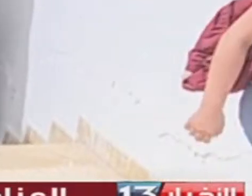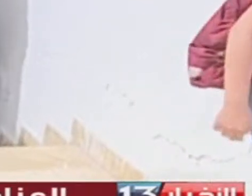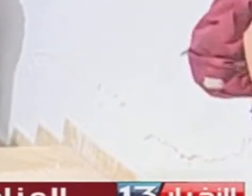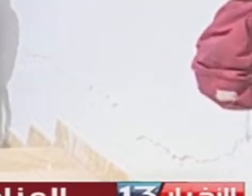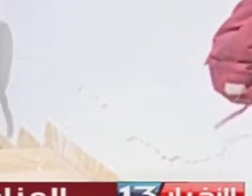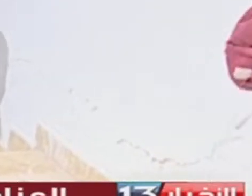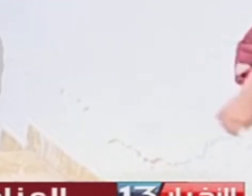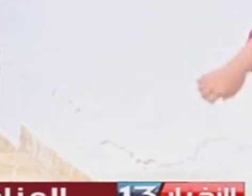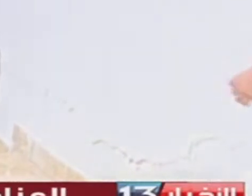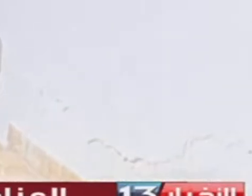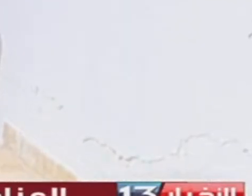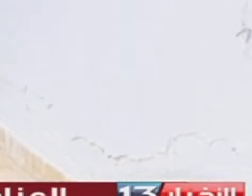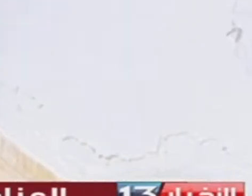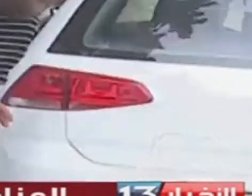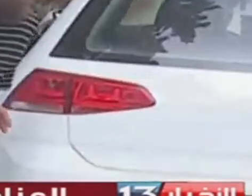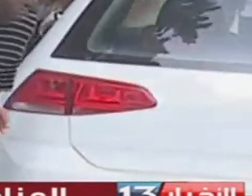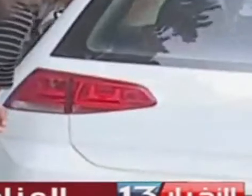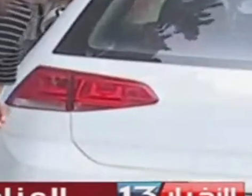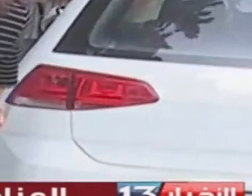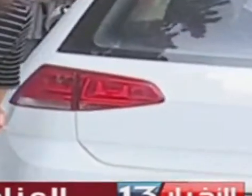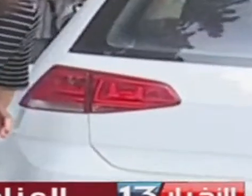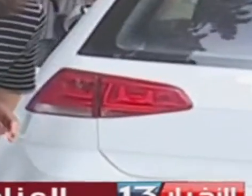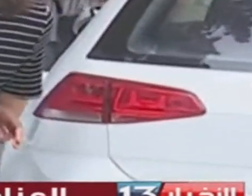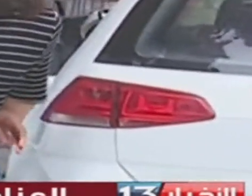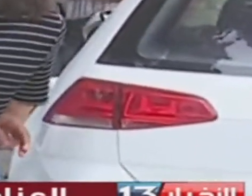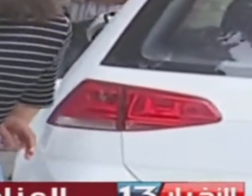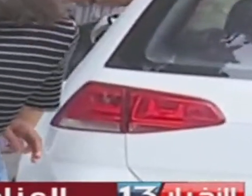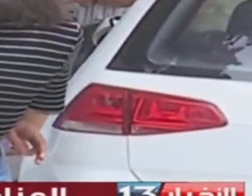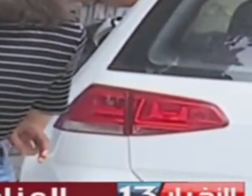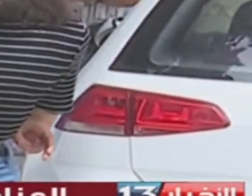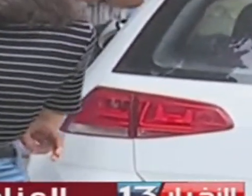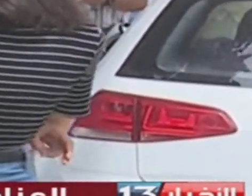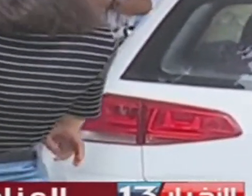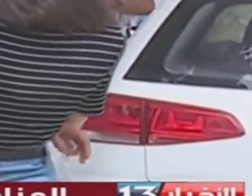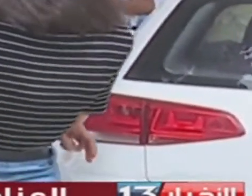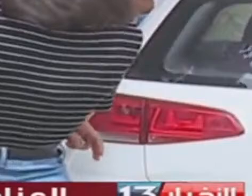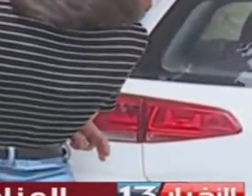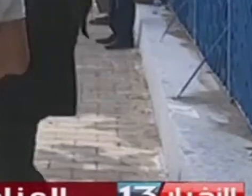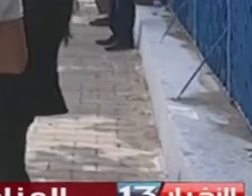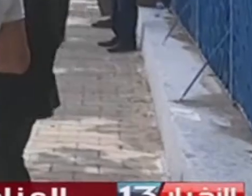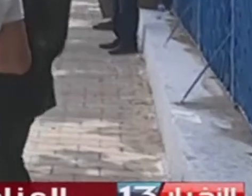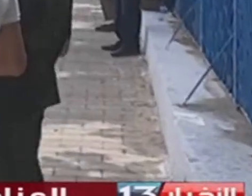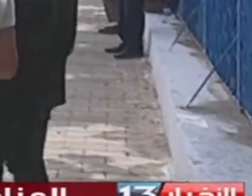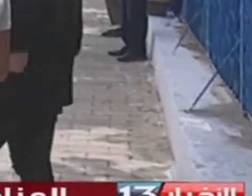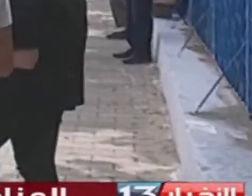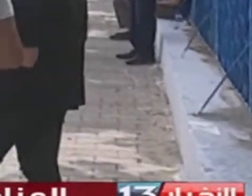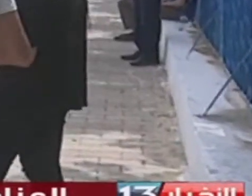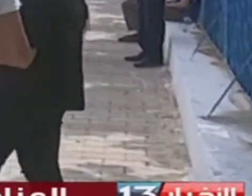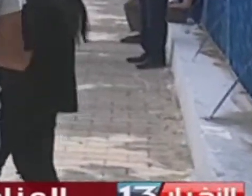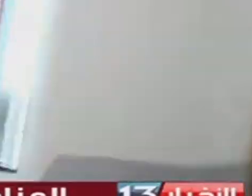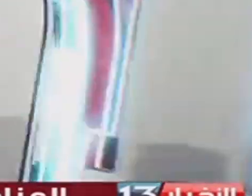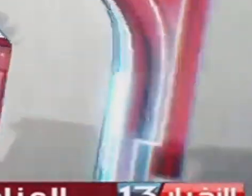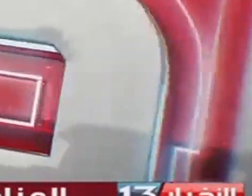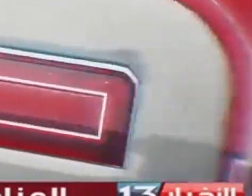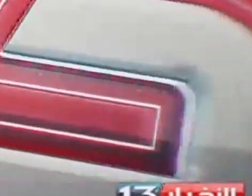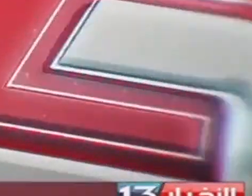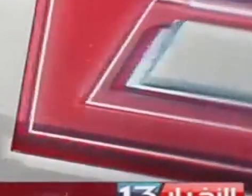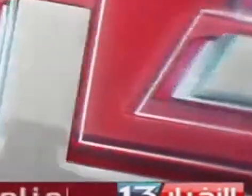واطارات التدريس يعربون عن ارتياحهم للمواضيع والظروف الصحيه التي انعقدت فيها